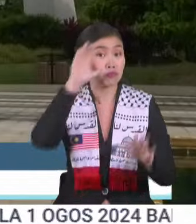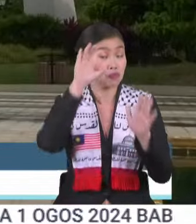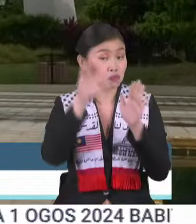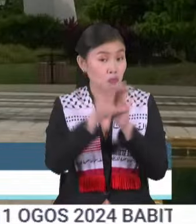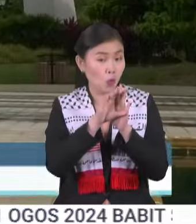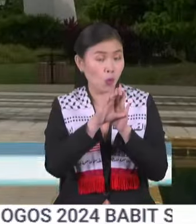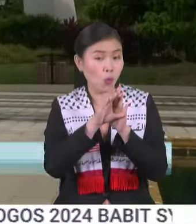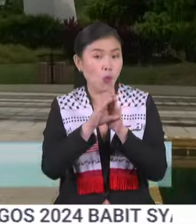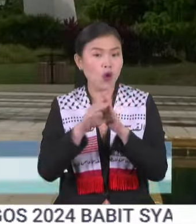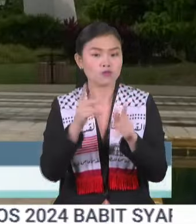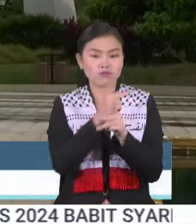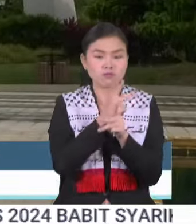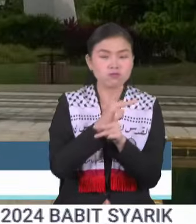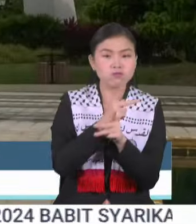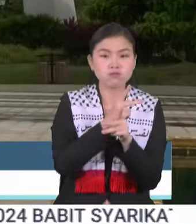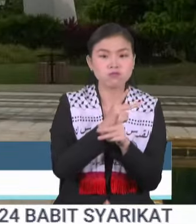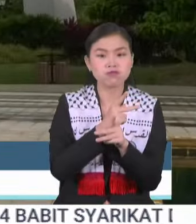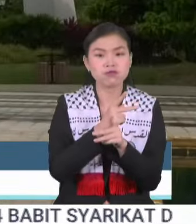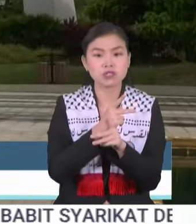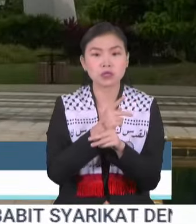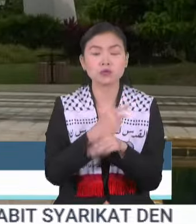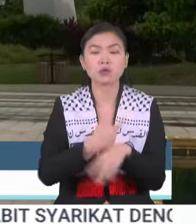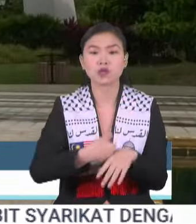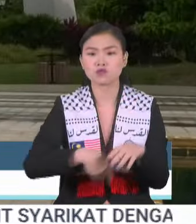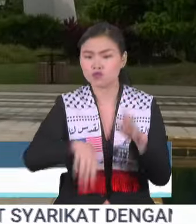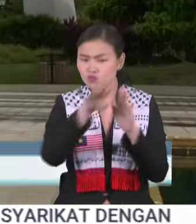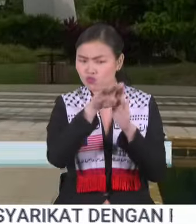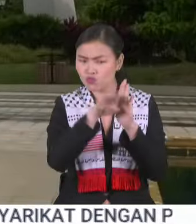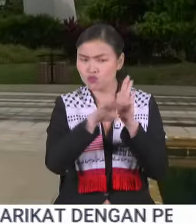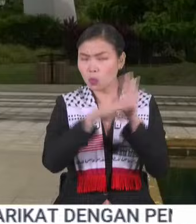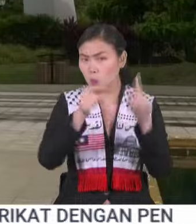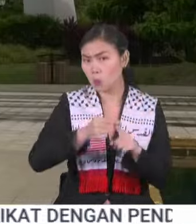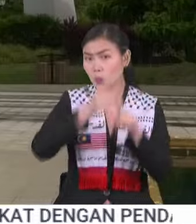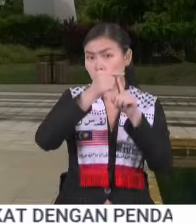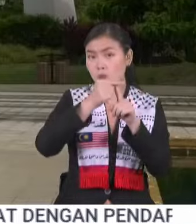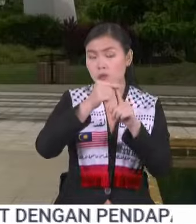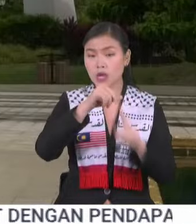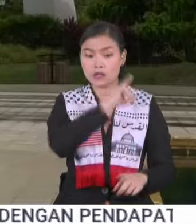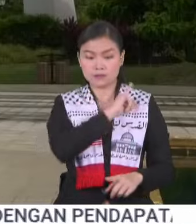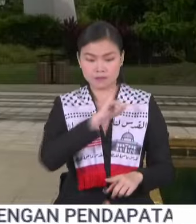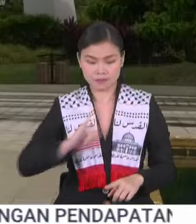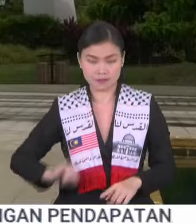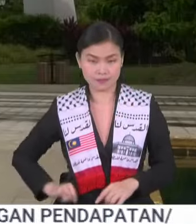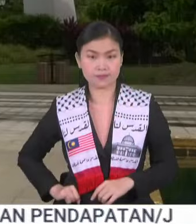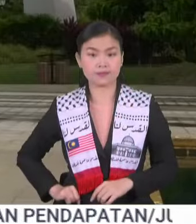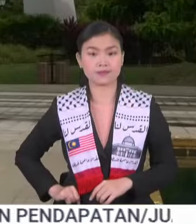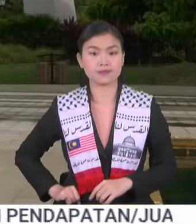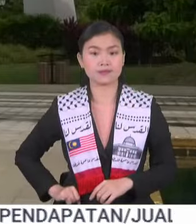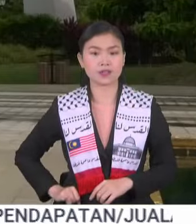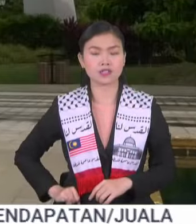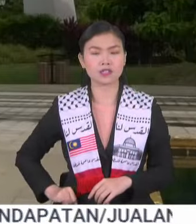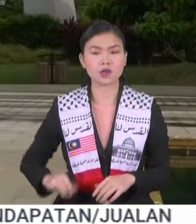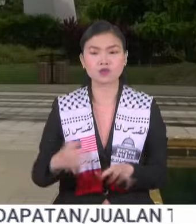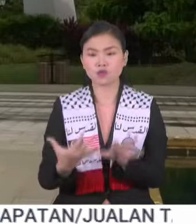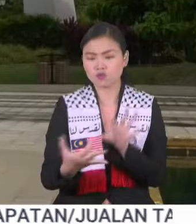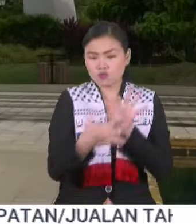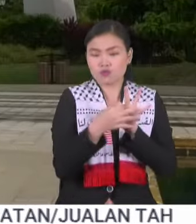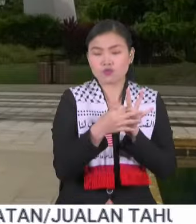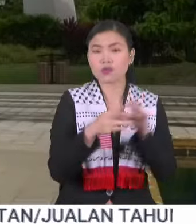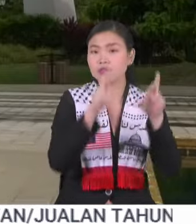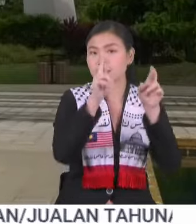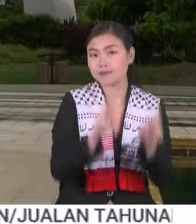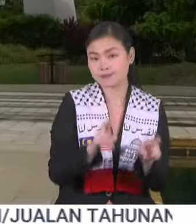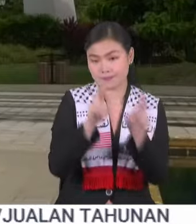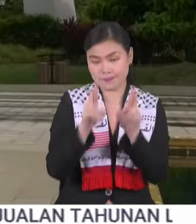Kredibiliti dan kasih sayang menjadi kriteria utama yang di-Pertuan Agong Sultan Ibrahim begitu dekat dengan